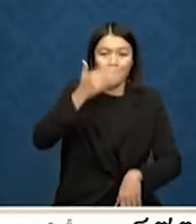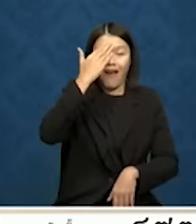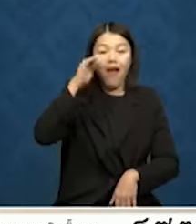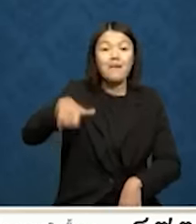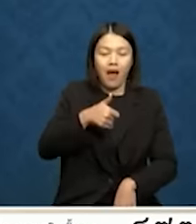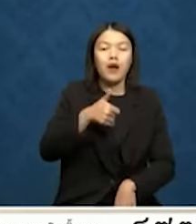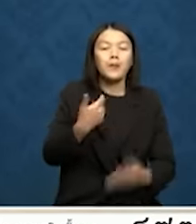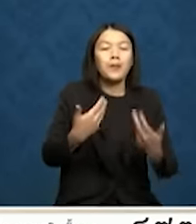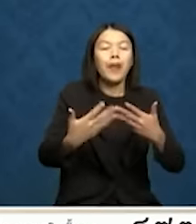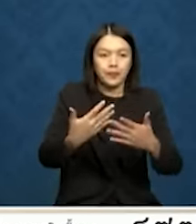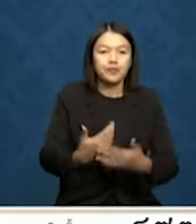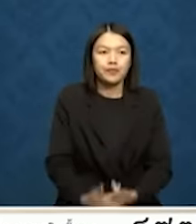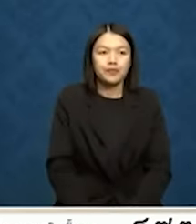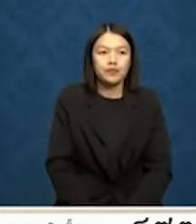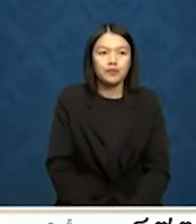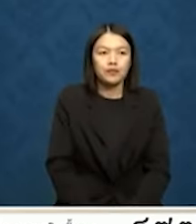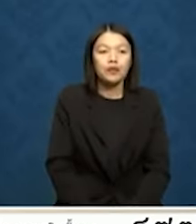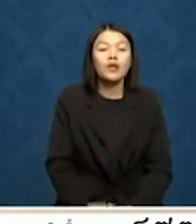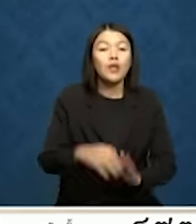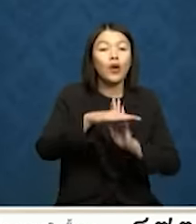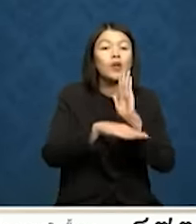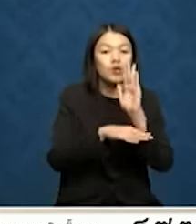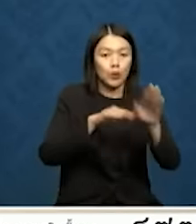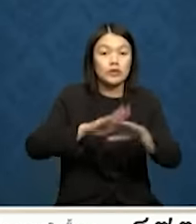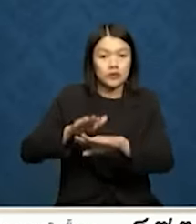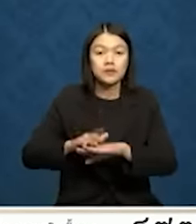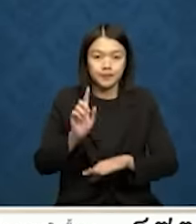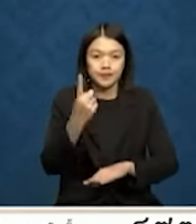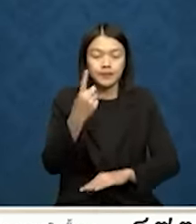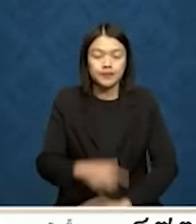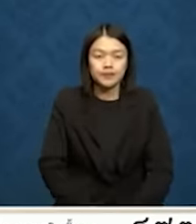ไม่เป็นไรเดี๋ยวจะเป็นขั้นตอนนั้นจะบอกอีกทีนะครับนะ